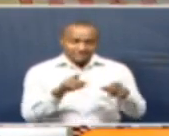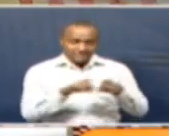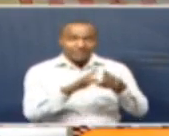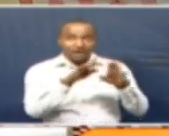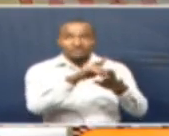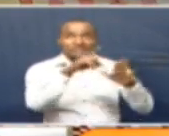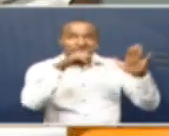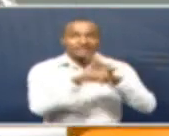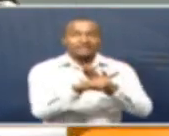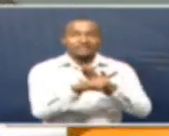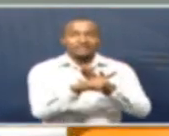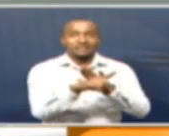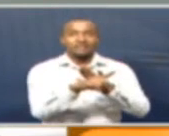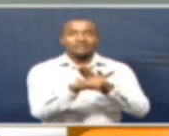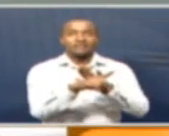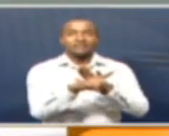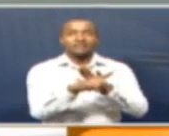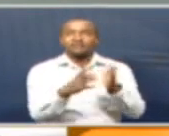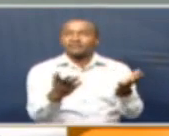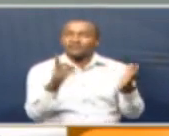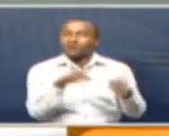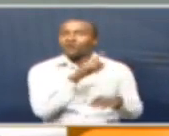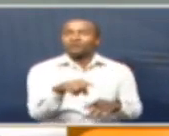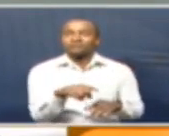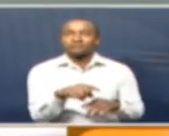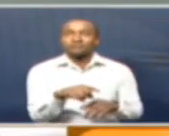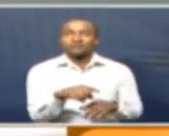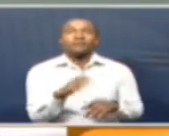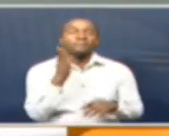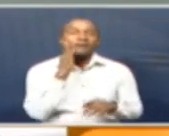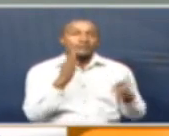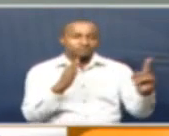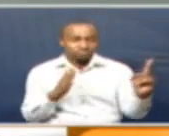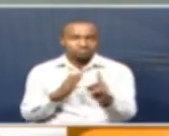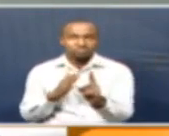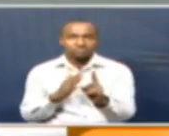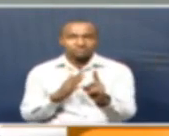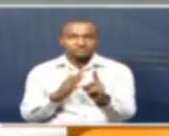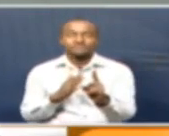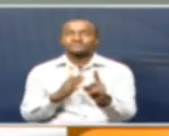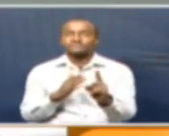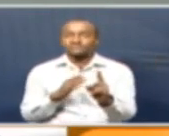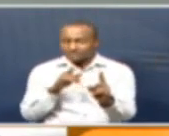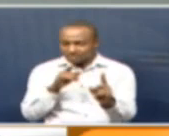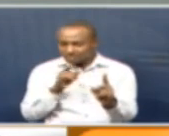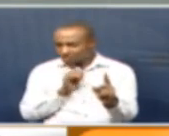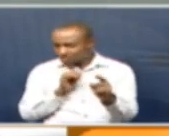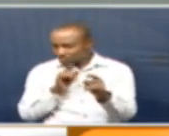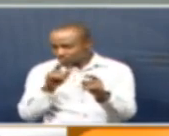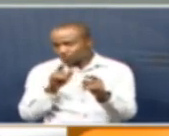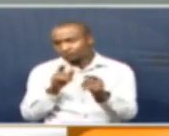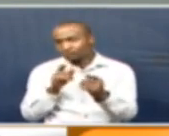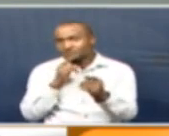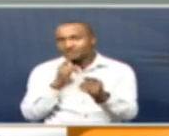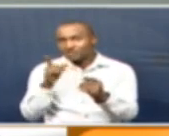kuingia pale, maana kuna issue zile kwa bedroom. Makosa, maana utapata sasa yule mama amekuja, yule mtoto wake wa kike ama wewe mtoto wa kiume ataanza kwambia mke